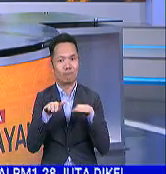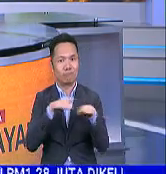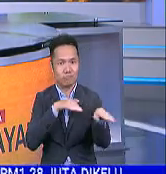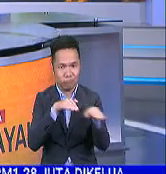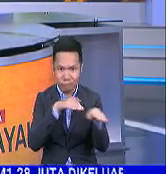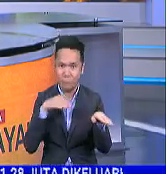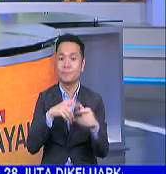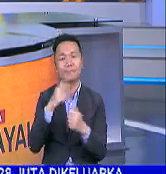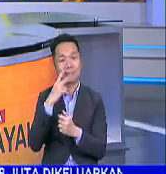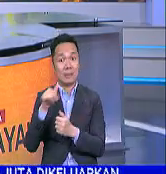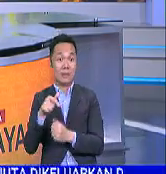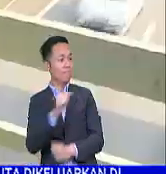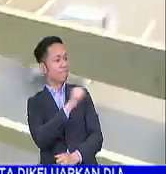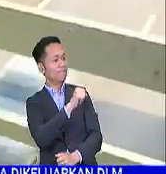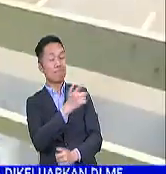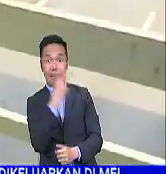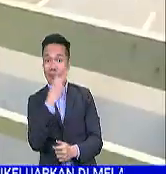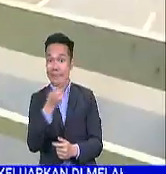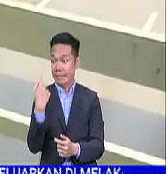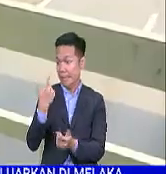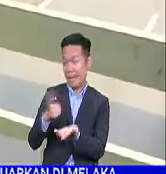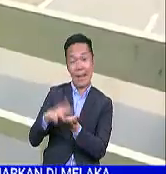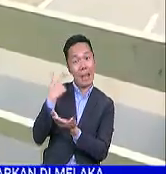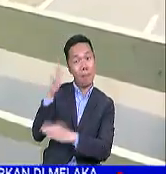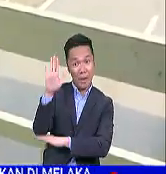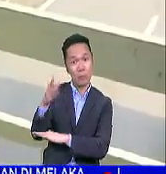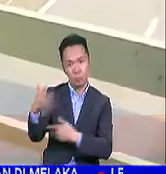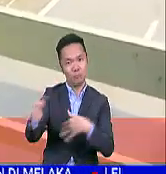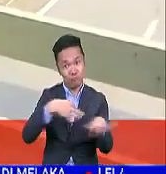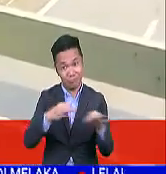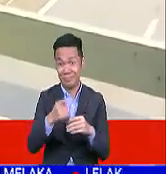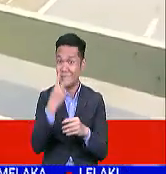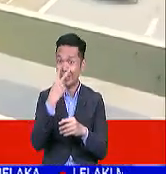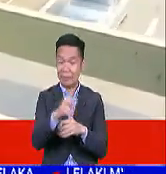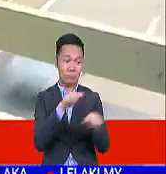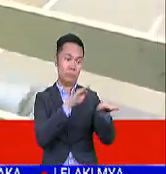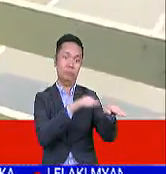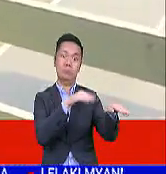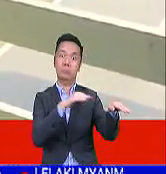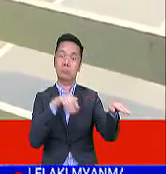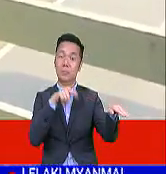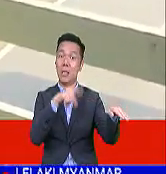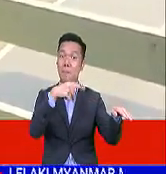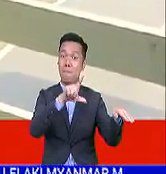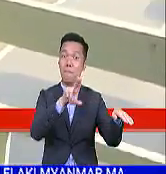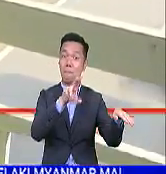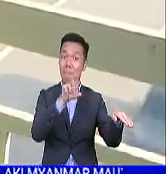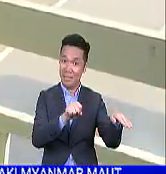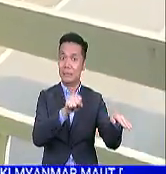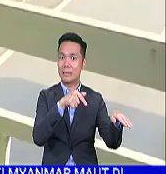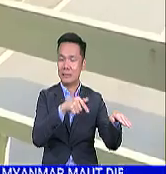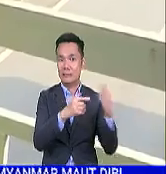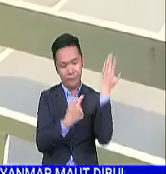Ya Sahih, seperti mana yang saya laporkan dalam berita tengah hari tadi, kesesakan aliran trafik di Lebuh Raya Utara